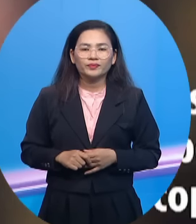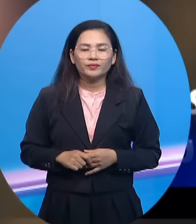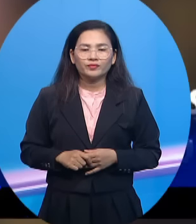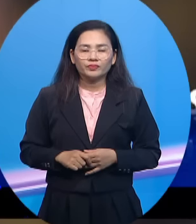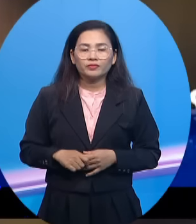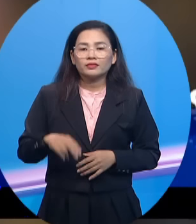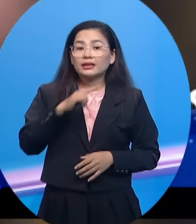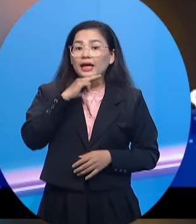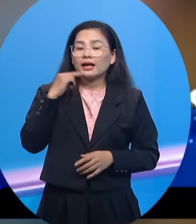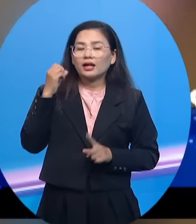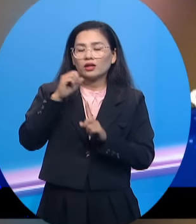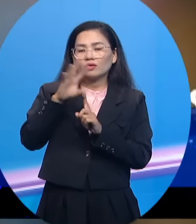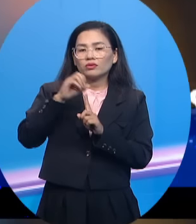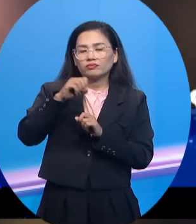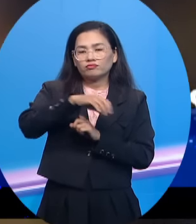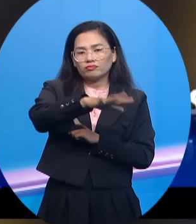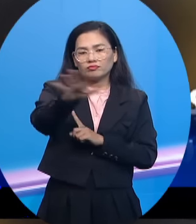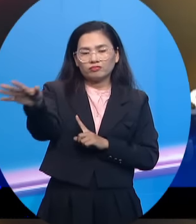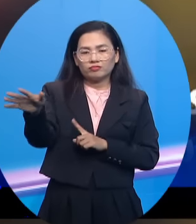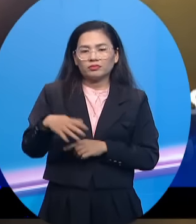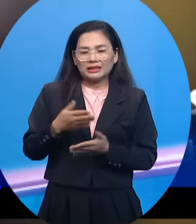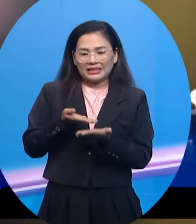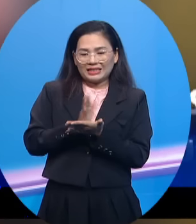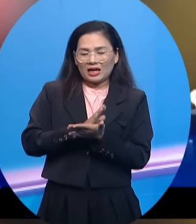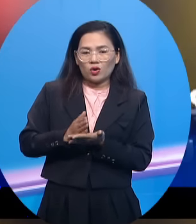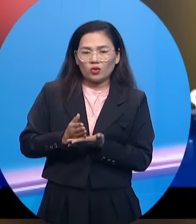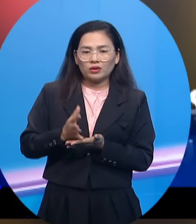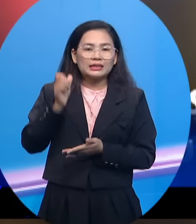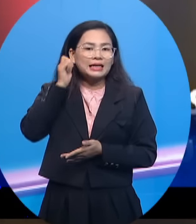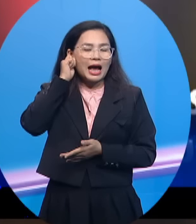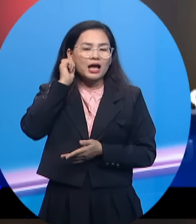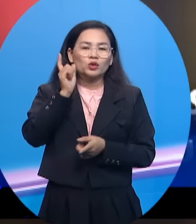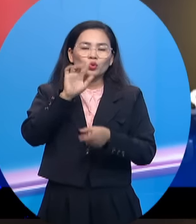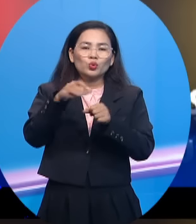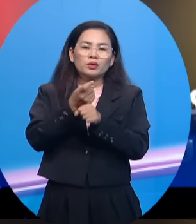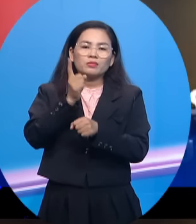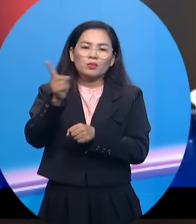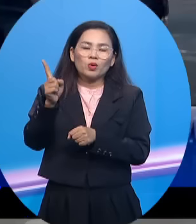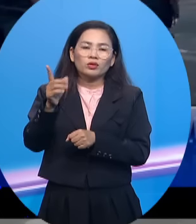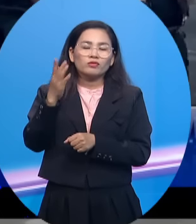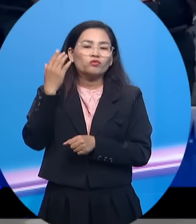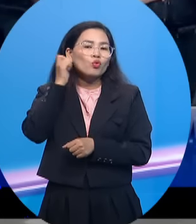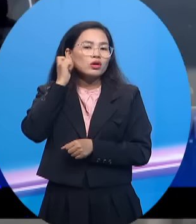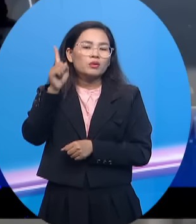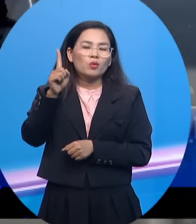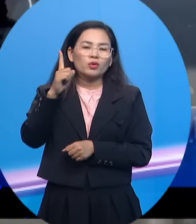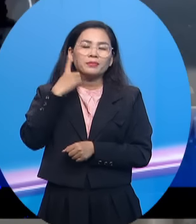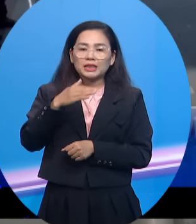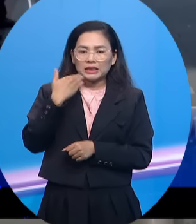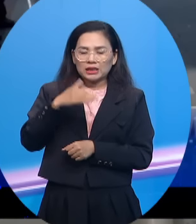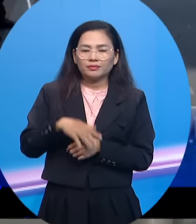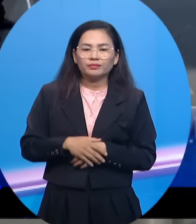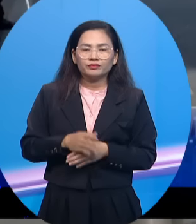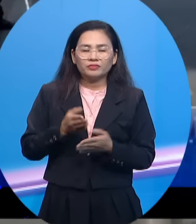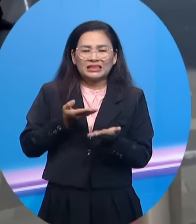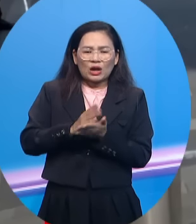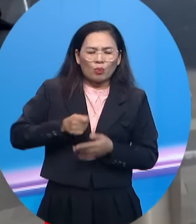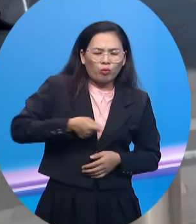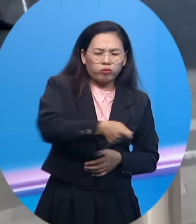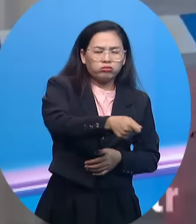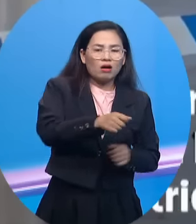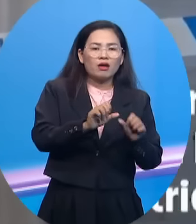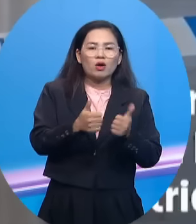Theo thông tin từ cảnh sát Anh, vụ đâm dao làm một bé gái 11 tuổi và một phụ nữ bị thương. Nơi xảy ra vụ đâm dao là một